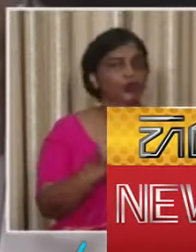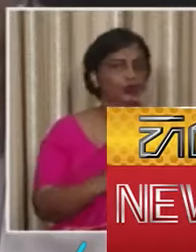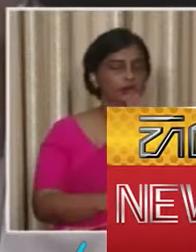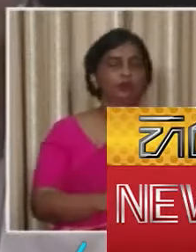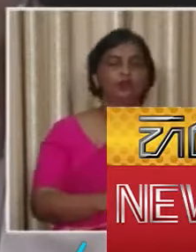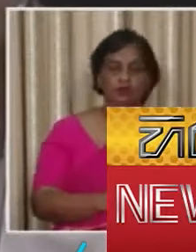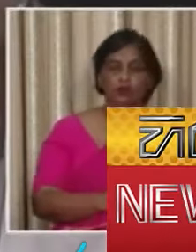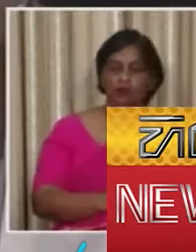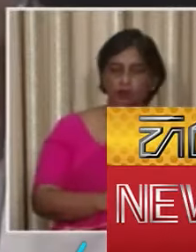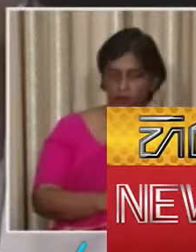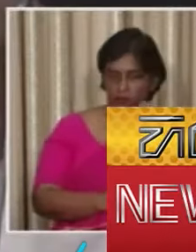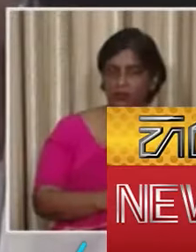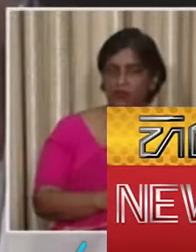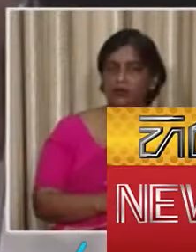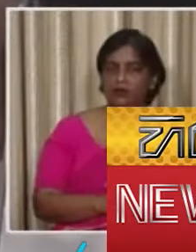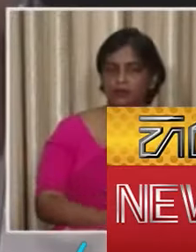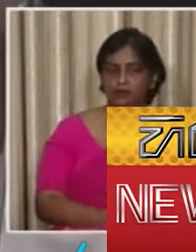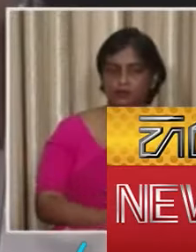ගැනීමට අපට හැකි වුණා.